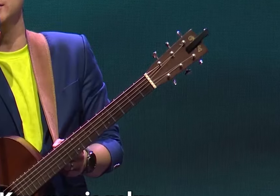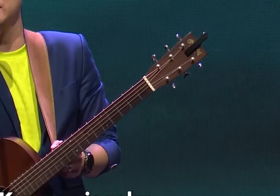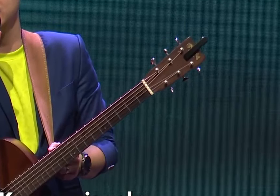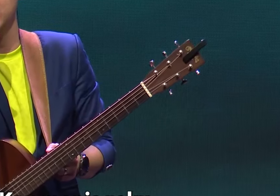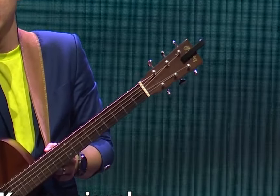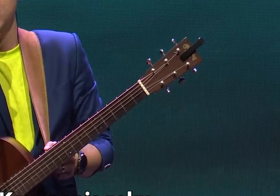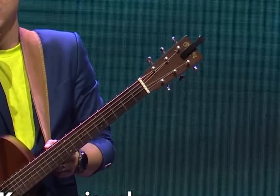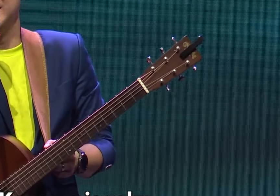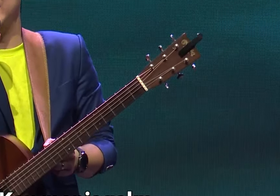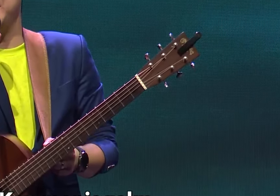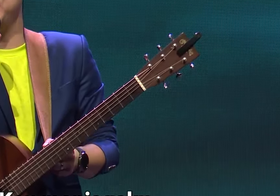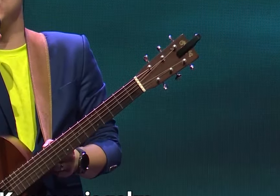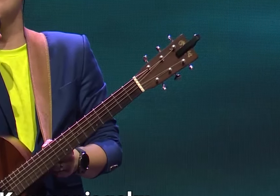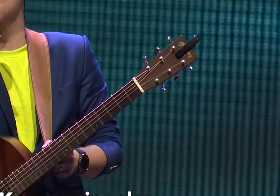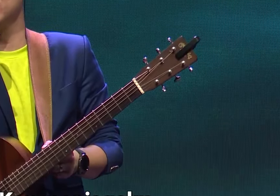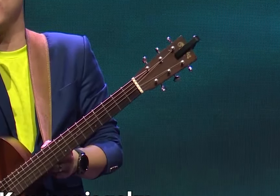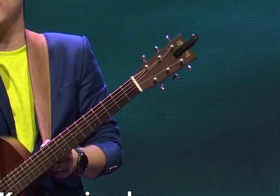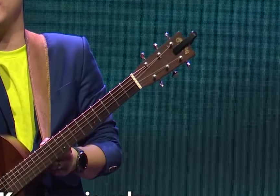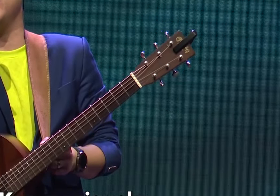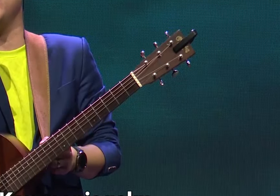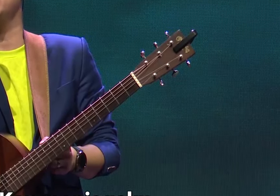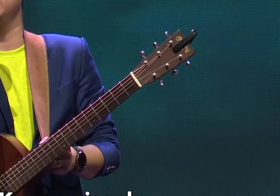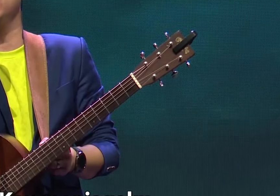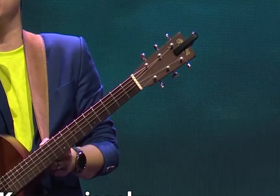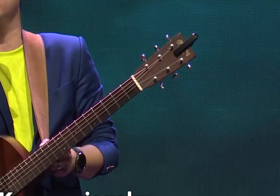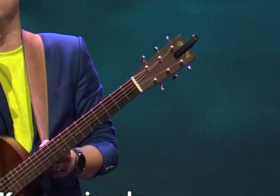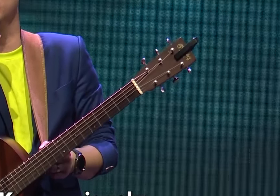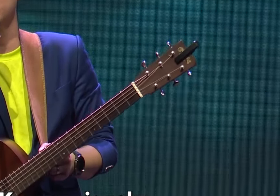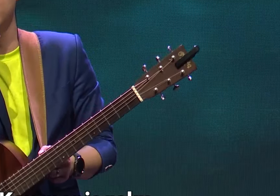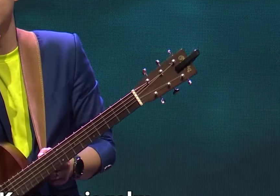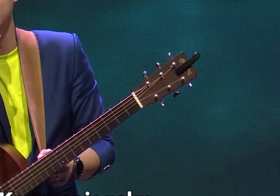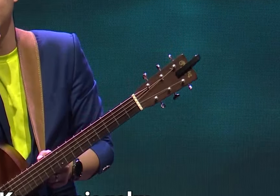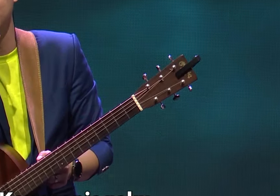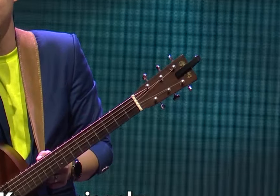Immanuel. Kau besertaku,